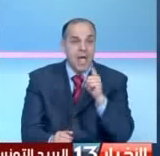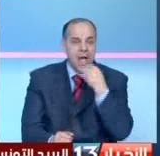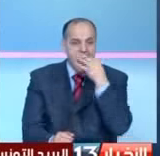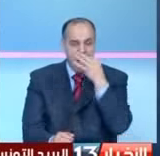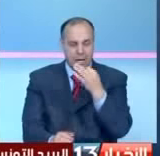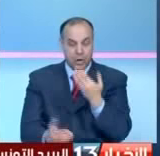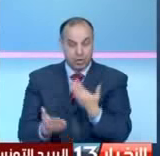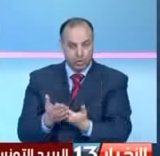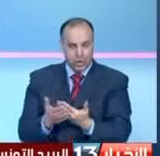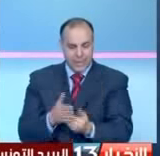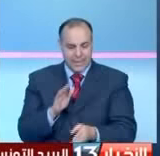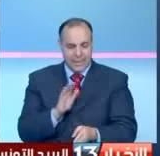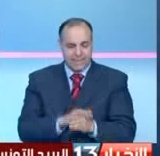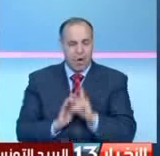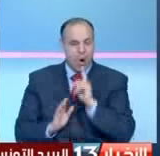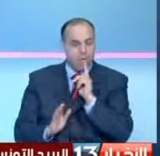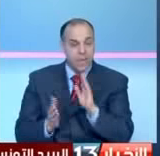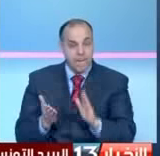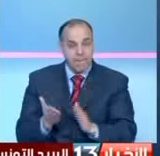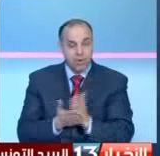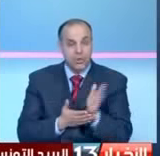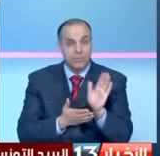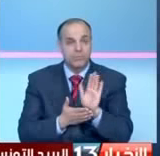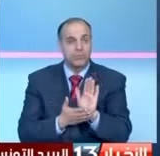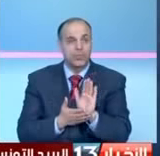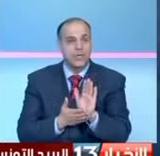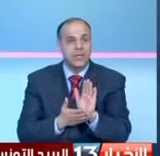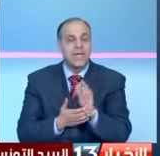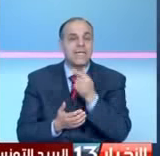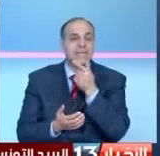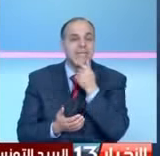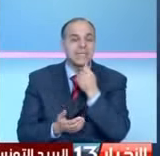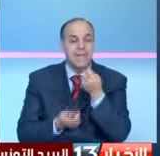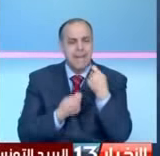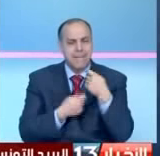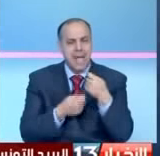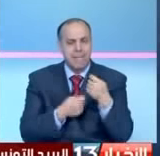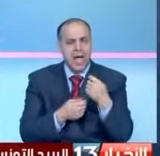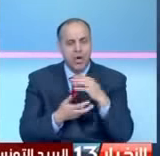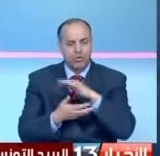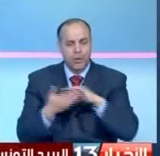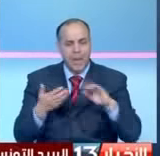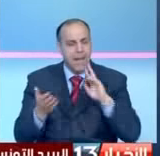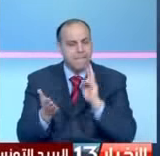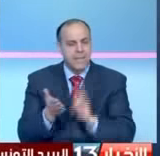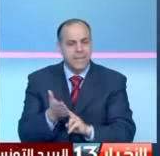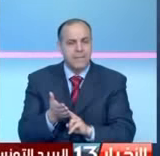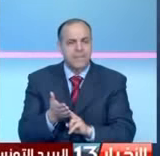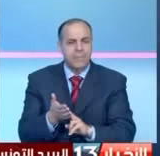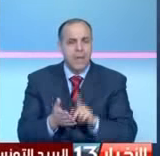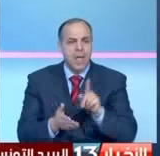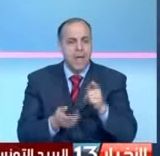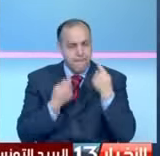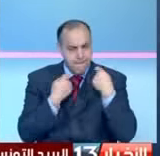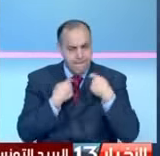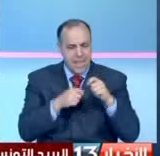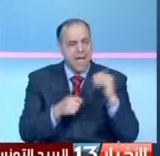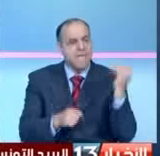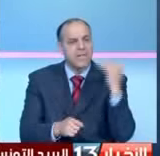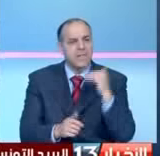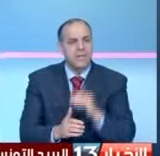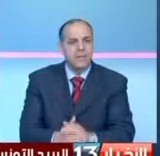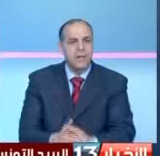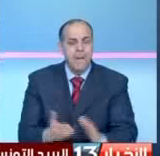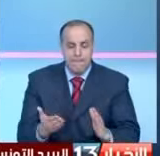أعلنت إشارة انطلاق تنفيذ المشروع النموذجي لتسهيل الصادرات عبر الشبكة البريدية التصدير السريع.